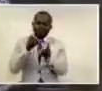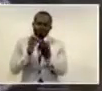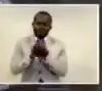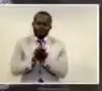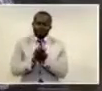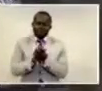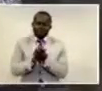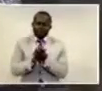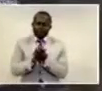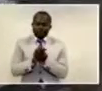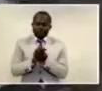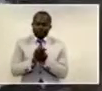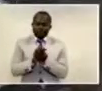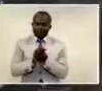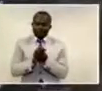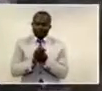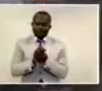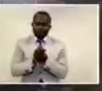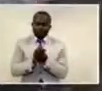nawe.